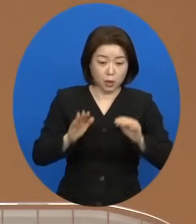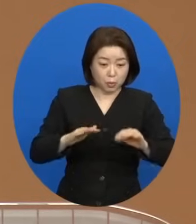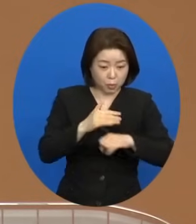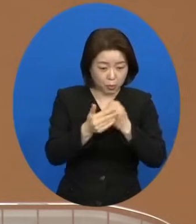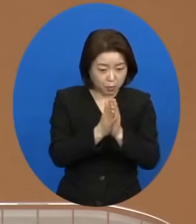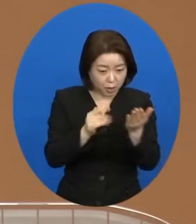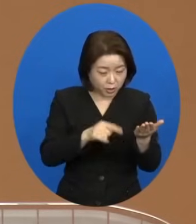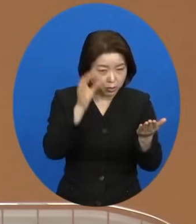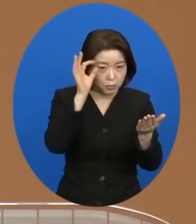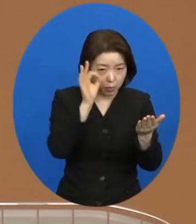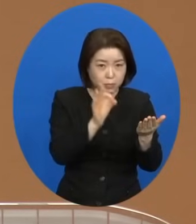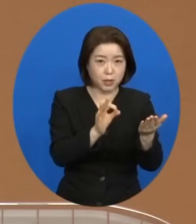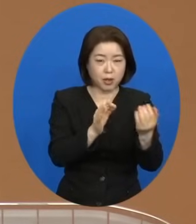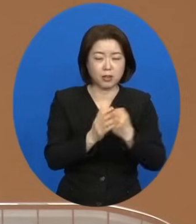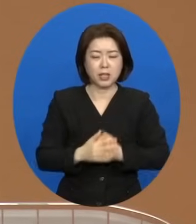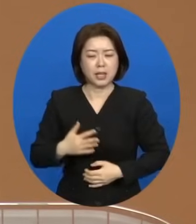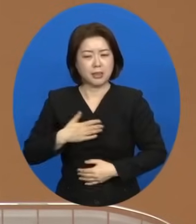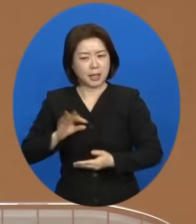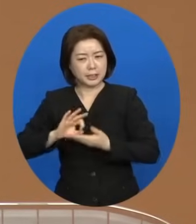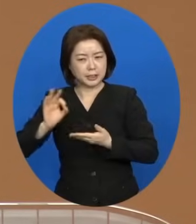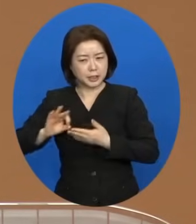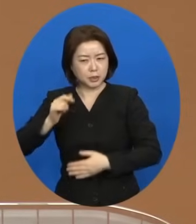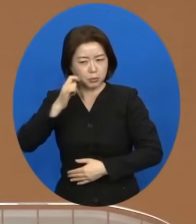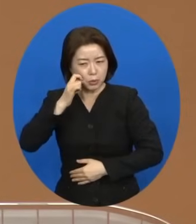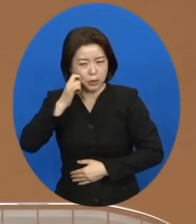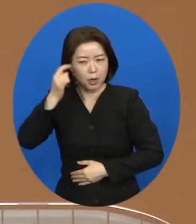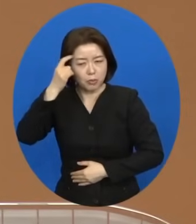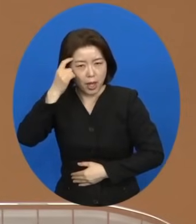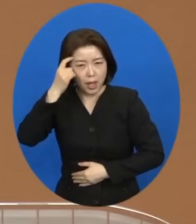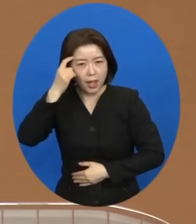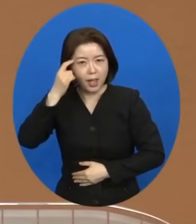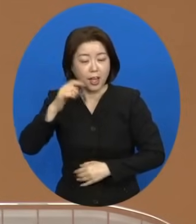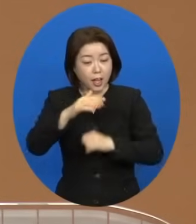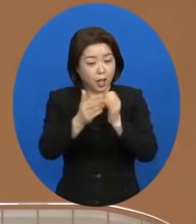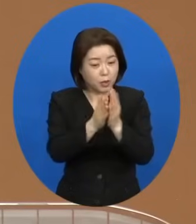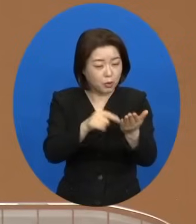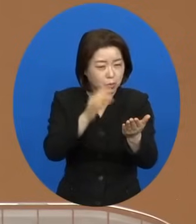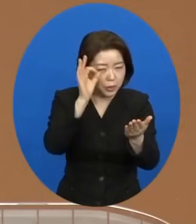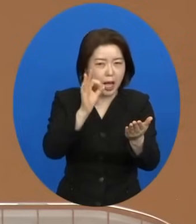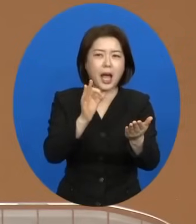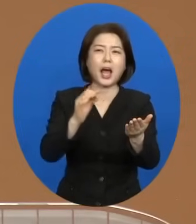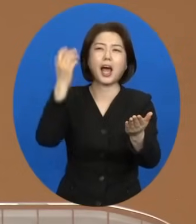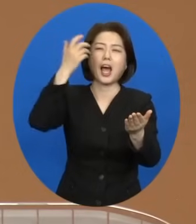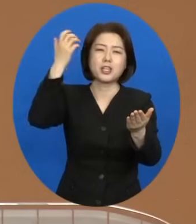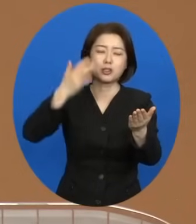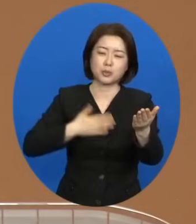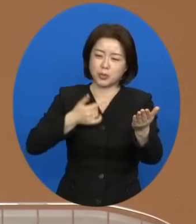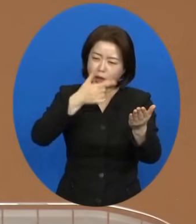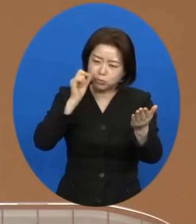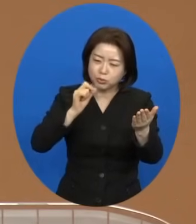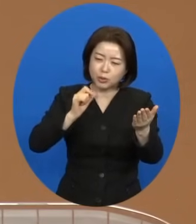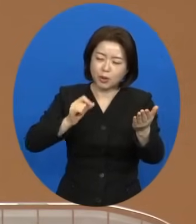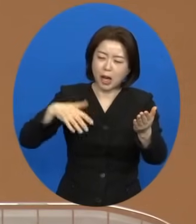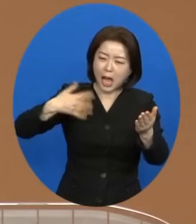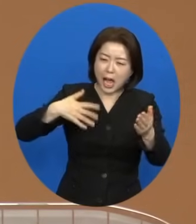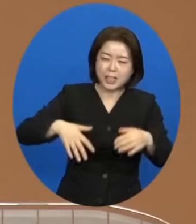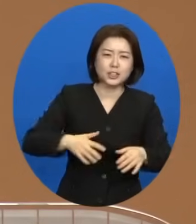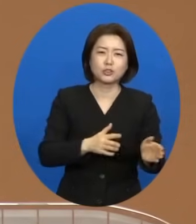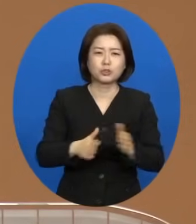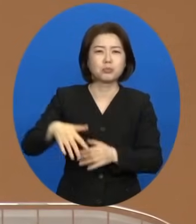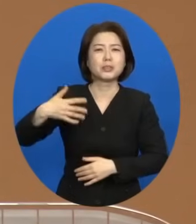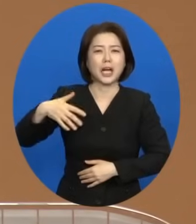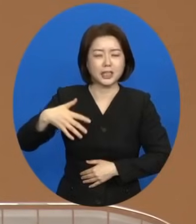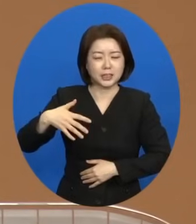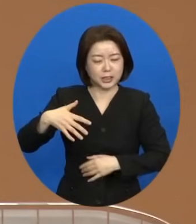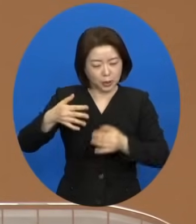무엇이냐면 바로 영적으로 아직 아직 부족하고 어린 부분이 있기 때문에 그런 거예요 내가 영적